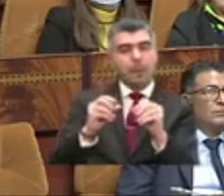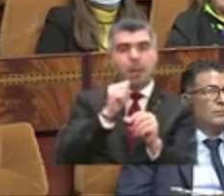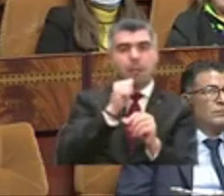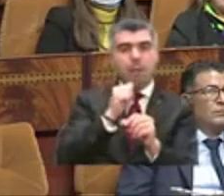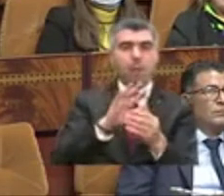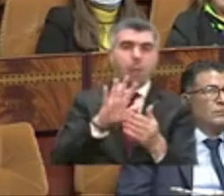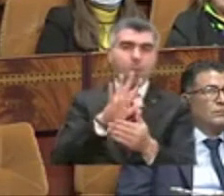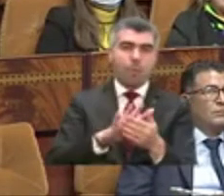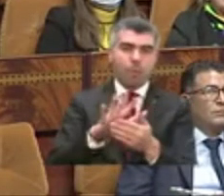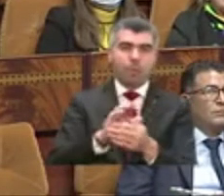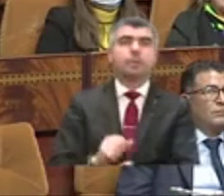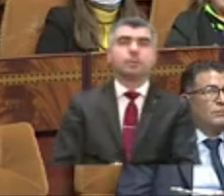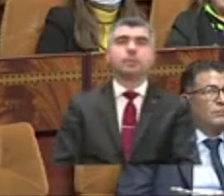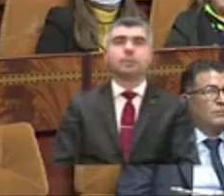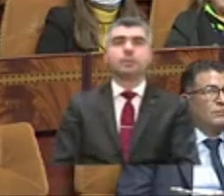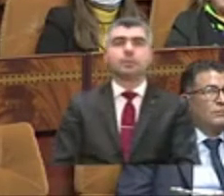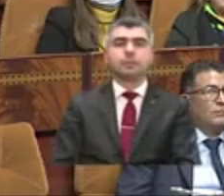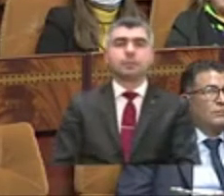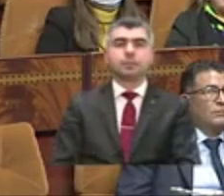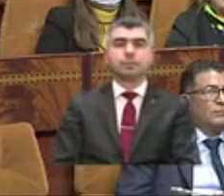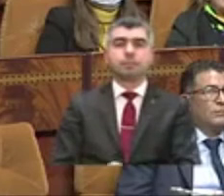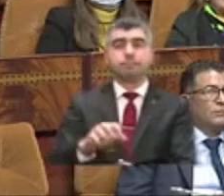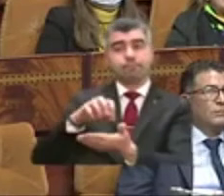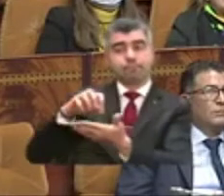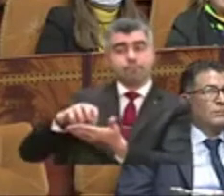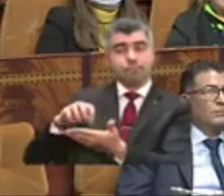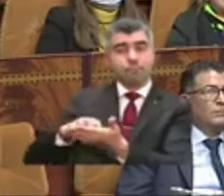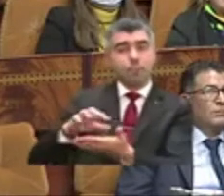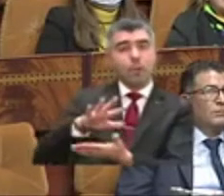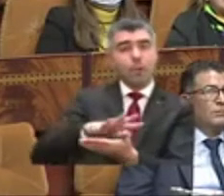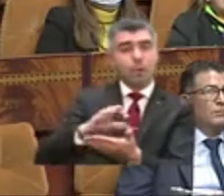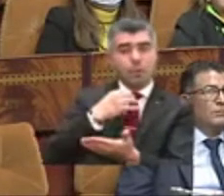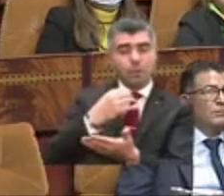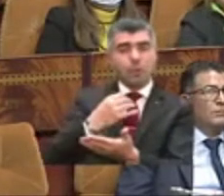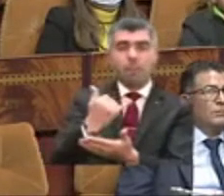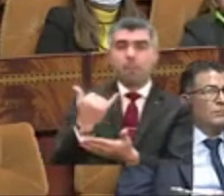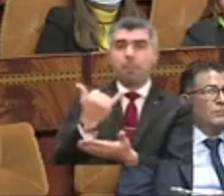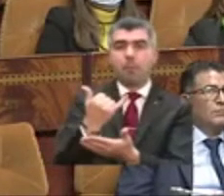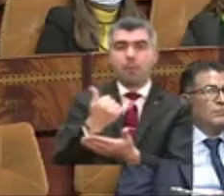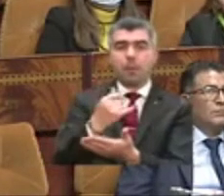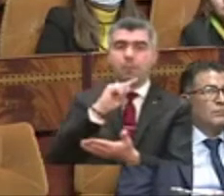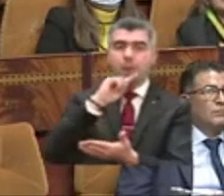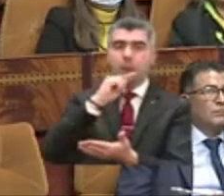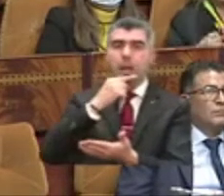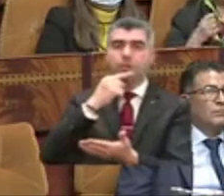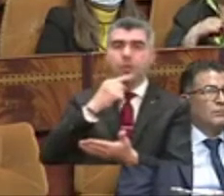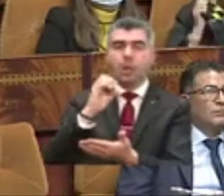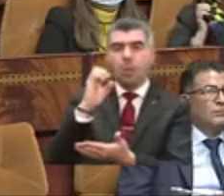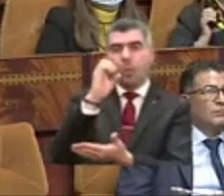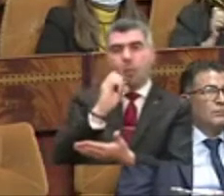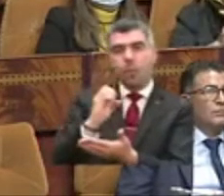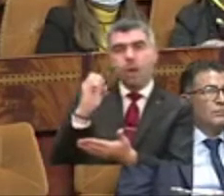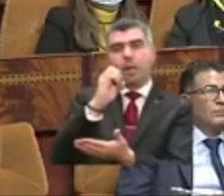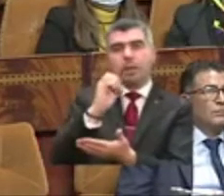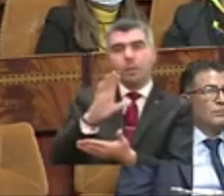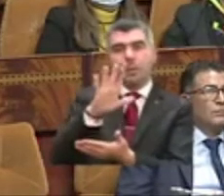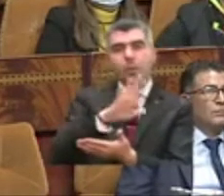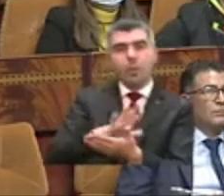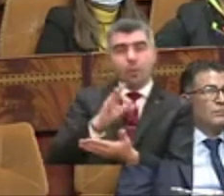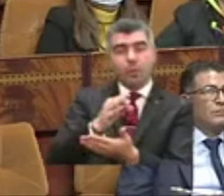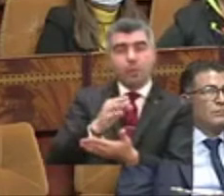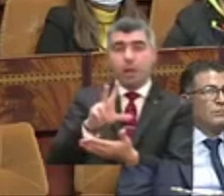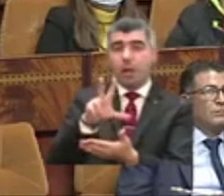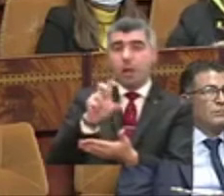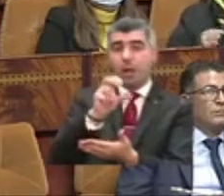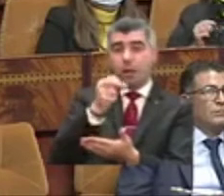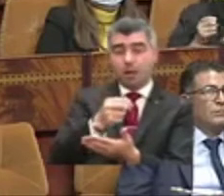الوزير. من الاماكن الاكثر تضررا هي منطقه درعه تافيلات، وخصوصا زاكوره اللي كلشي كيعرف الازمه اللي دازت